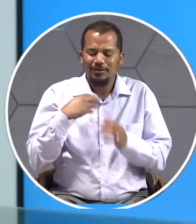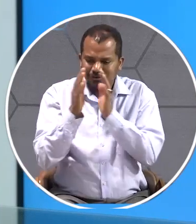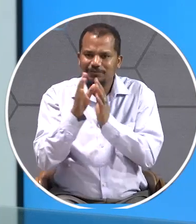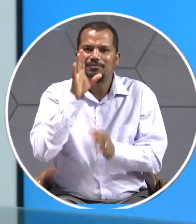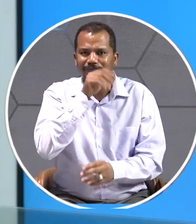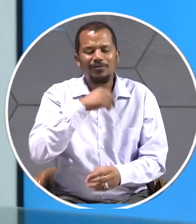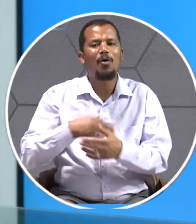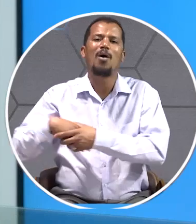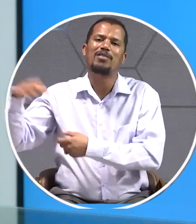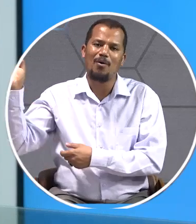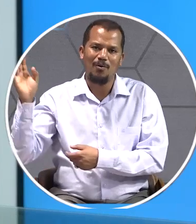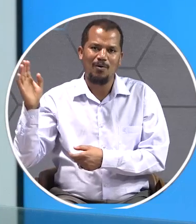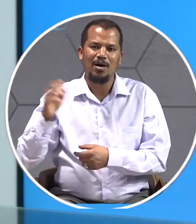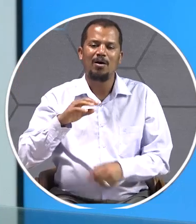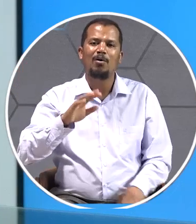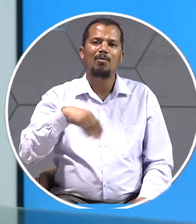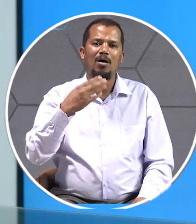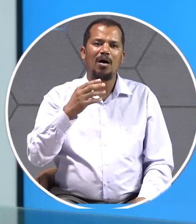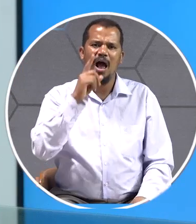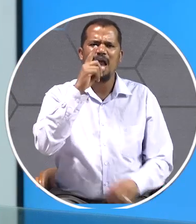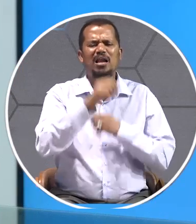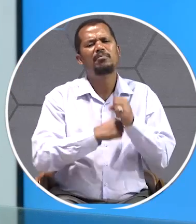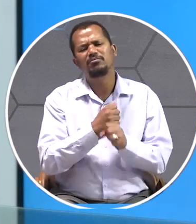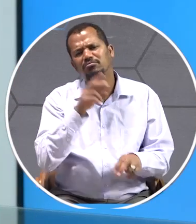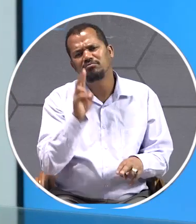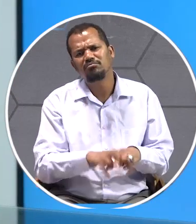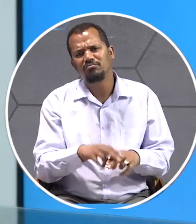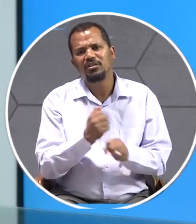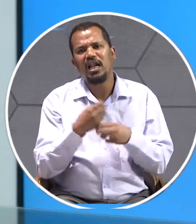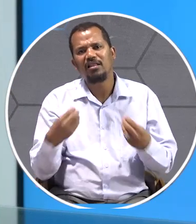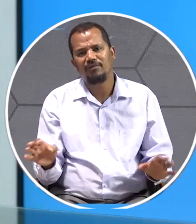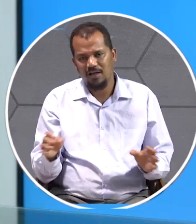ነው ከዛ እንዳመት ቁጭ አለን ስራተን